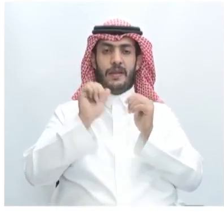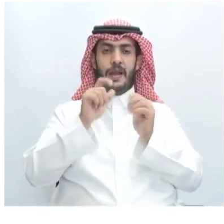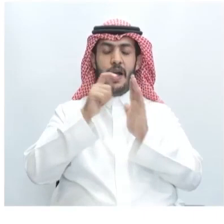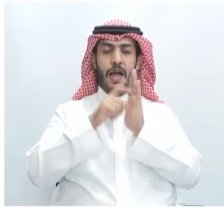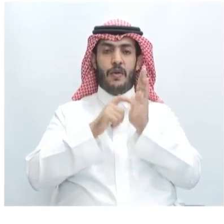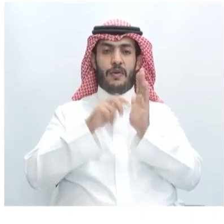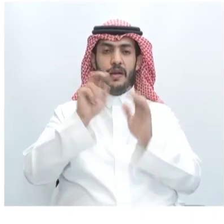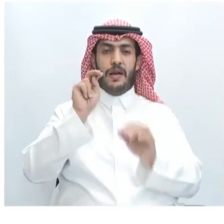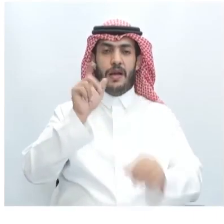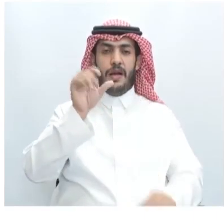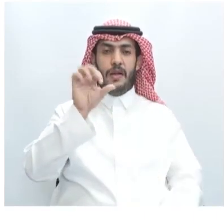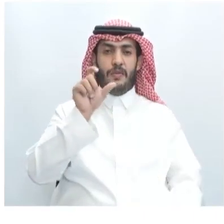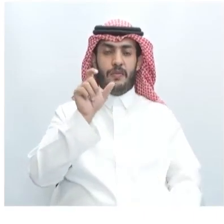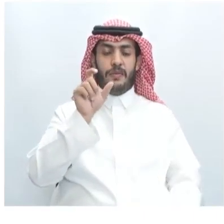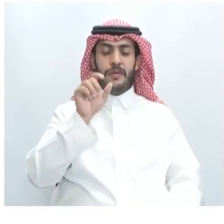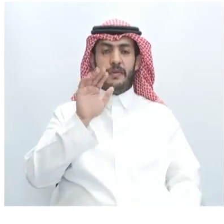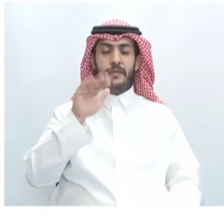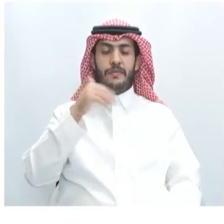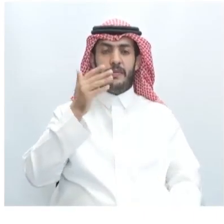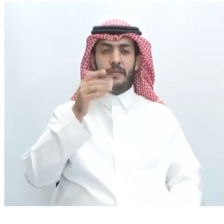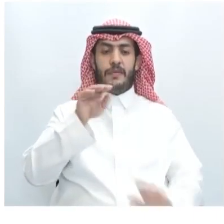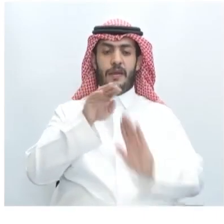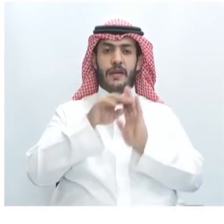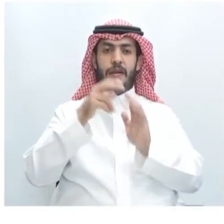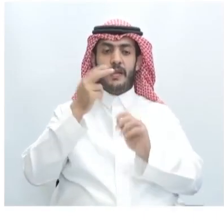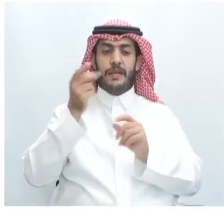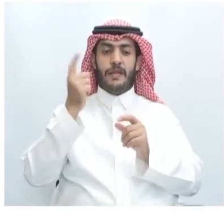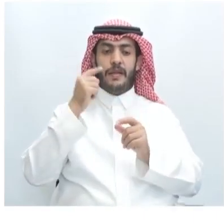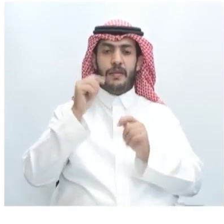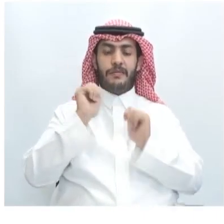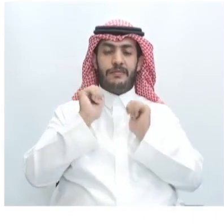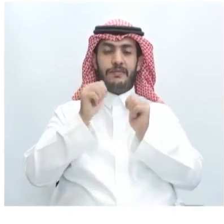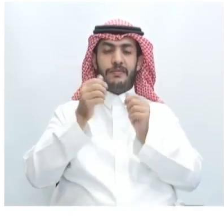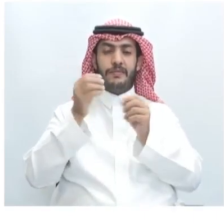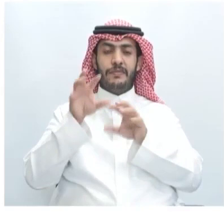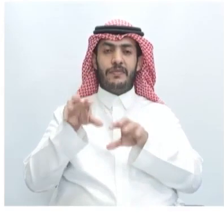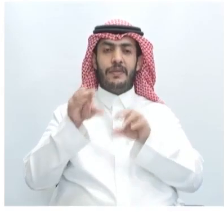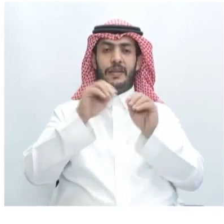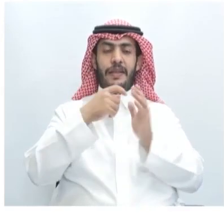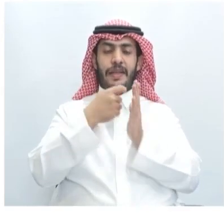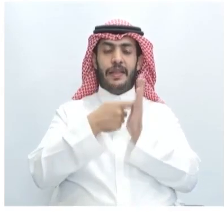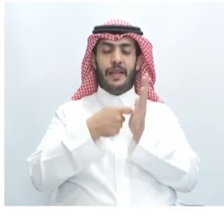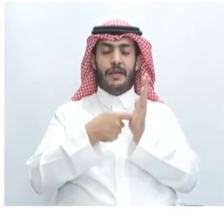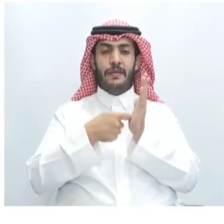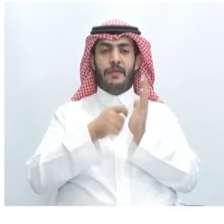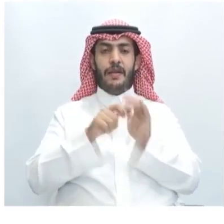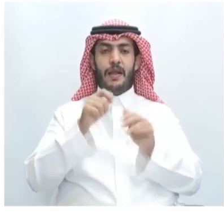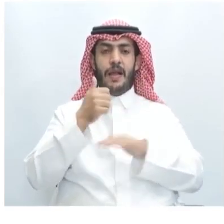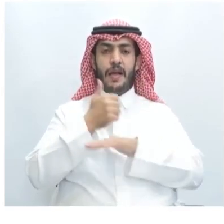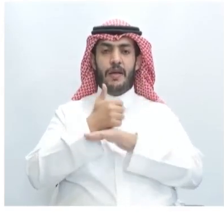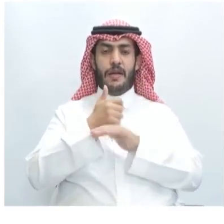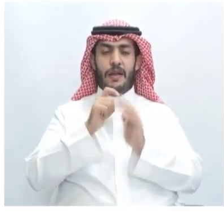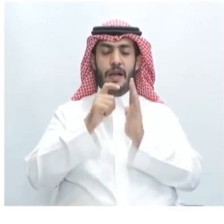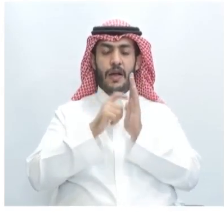القانون وتعد مرحله عصر النبوه الانطلاقه لمرحله كتابه القواعد